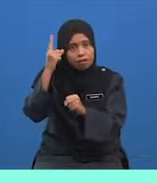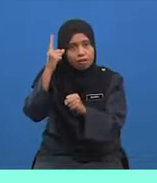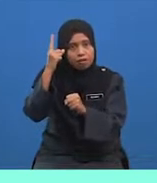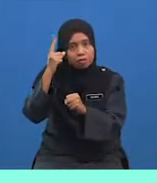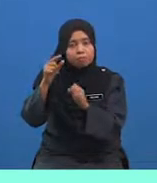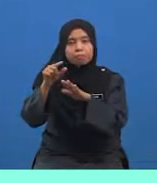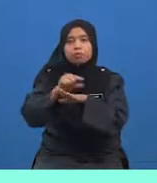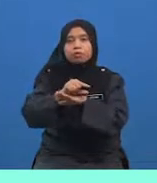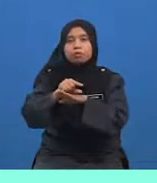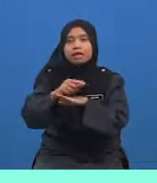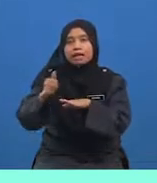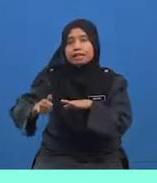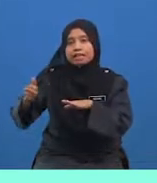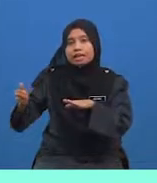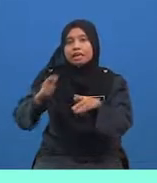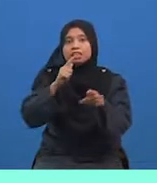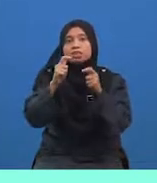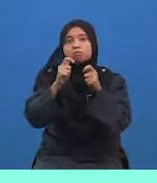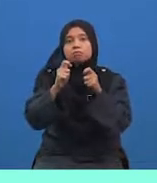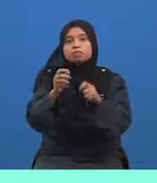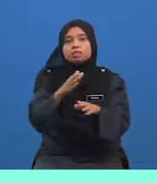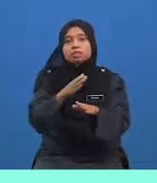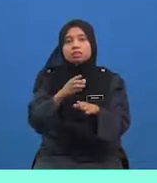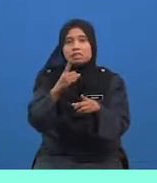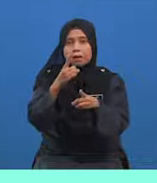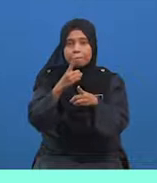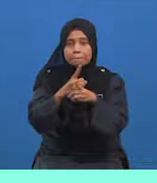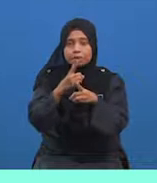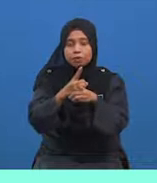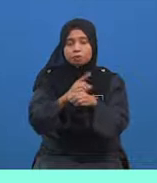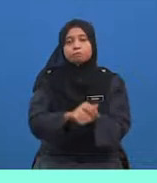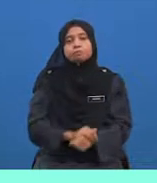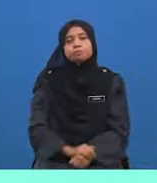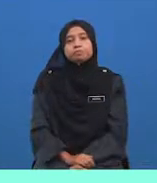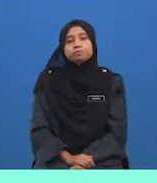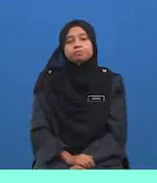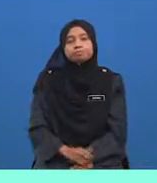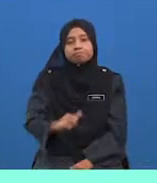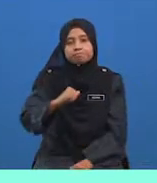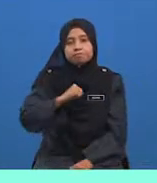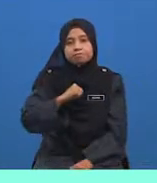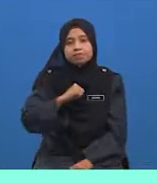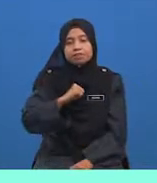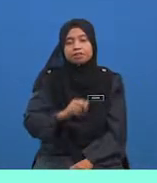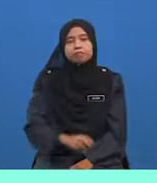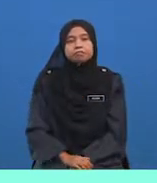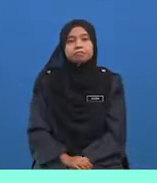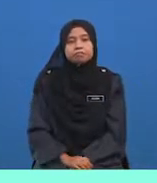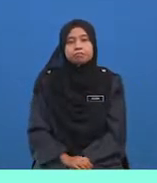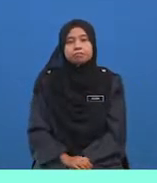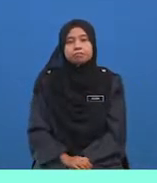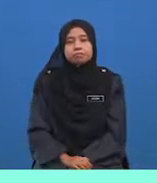menentukan penggunaan alat telekomunikasi secara beretika dengan betul.